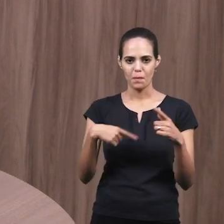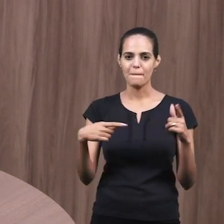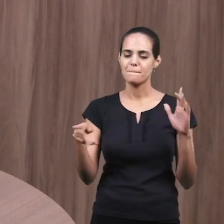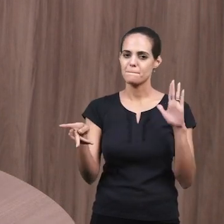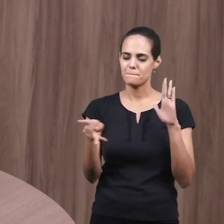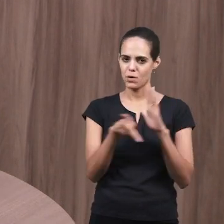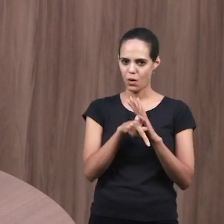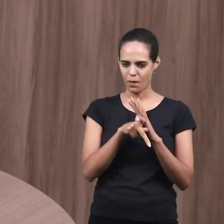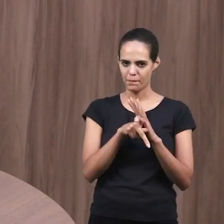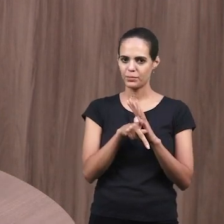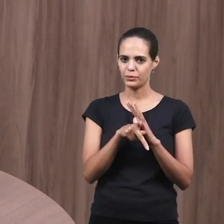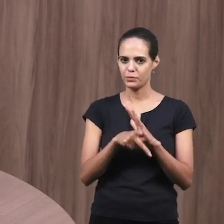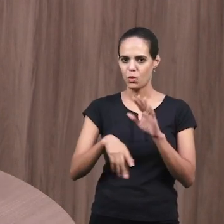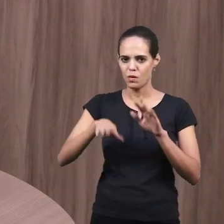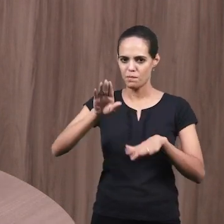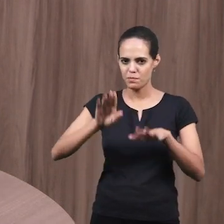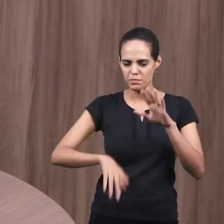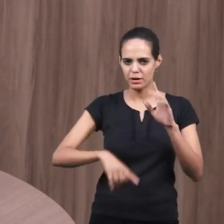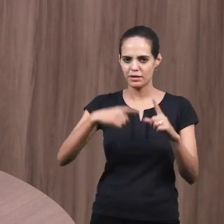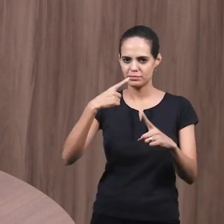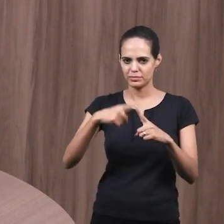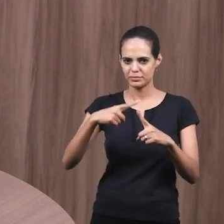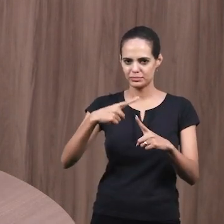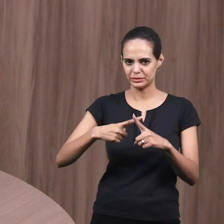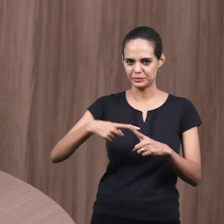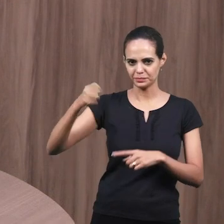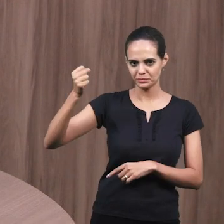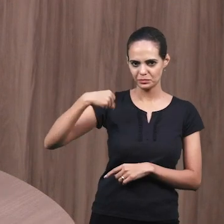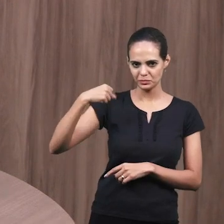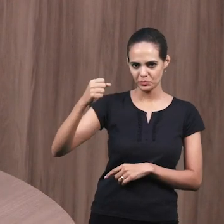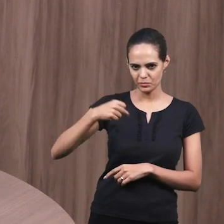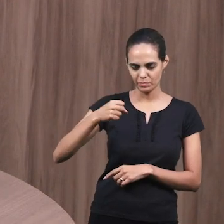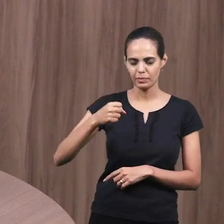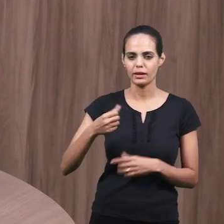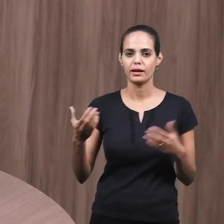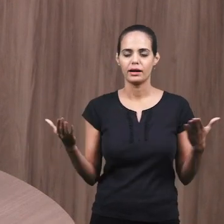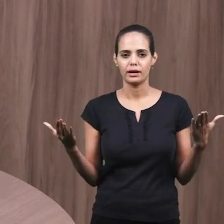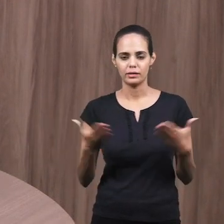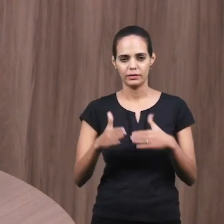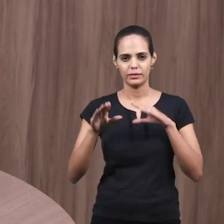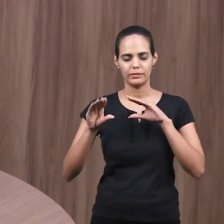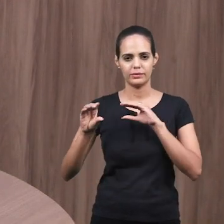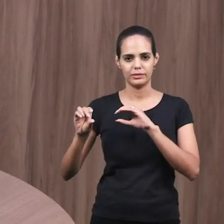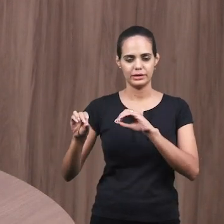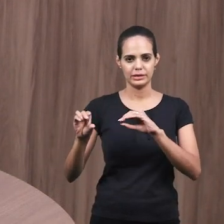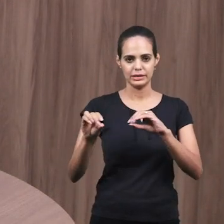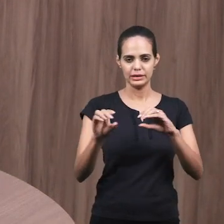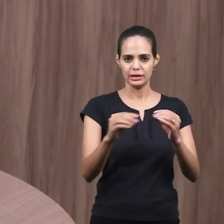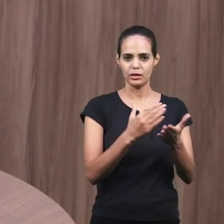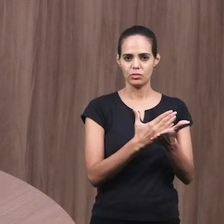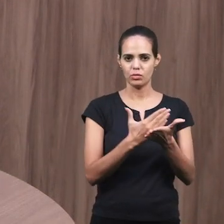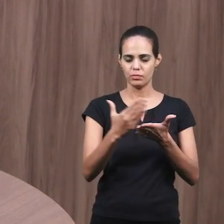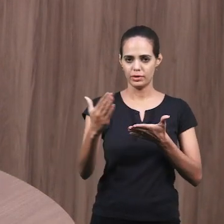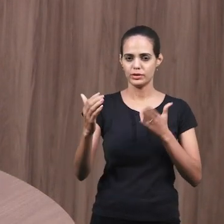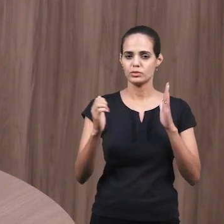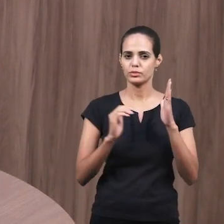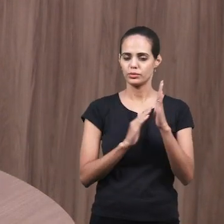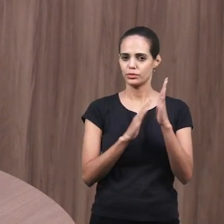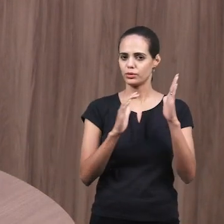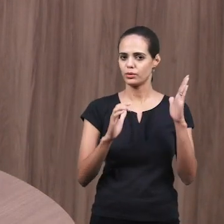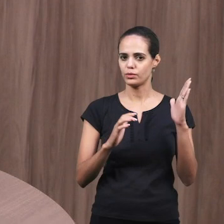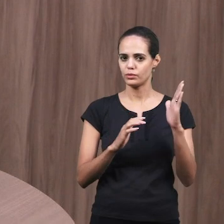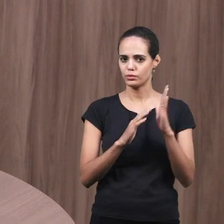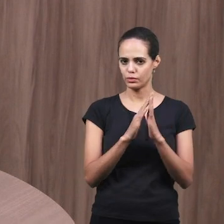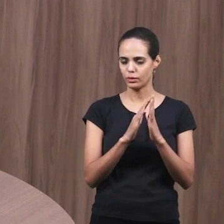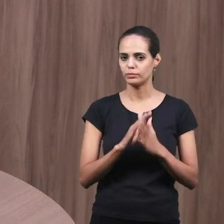expliquer la division de la louange telle comme il est dans le cahier de chant. L'introduction que nous sommes en train d'apprendre dans les études.